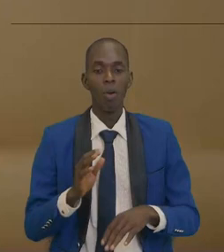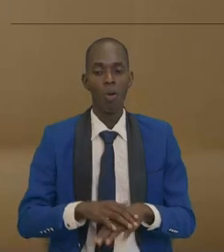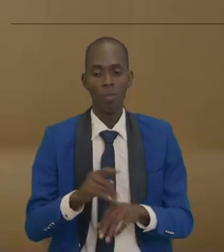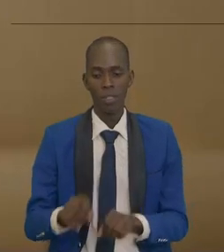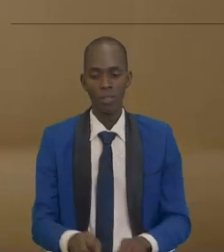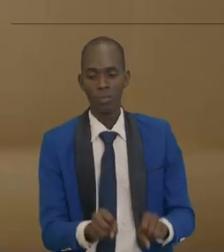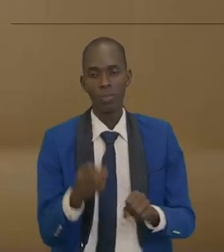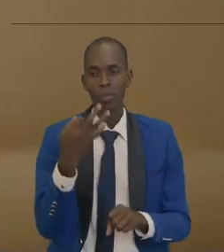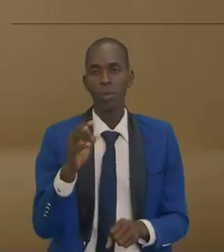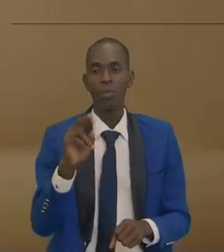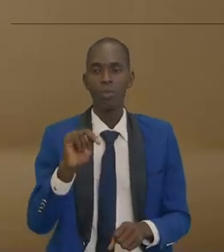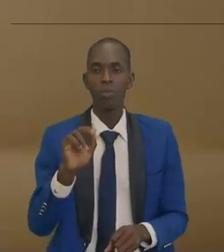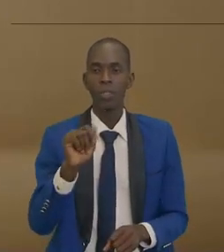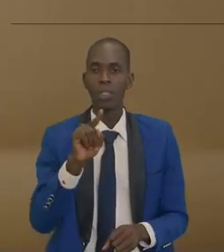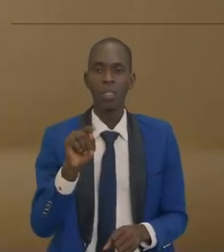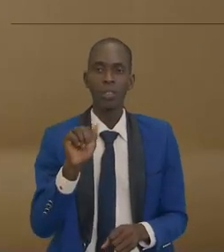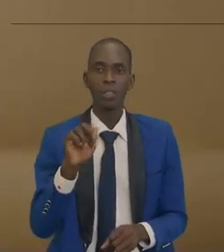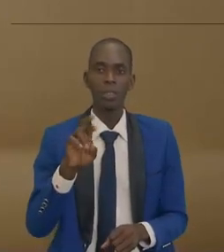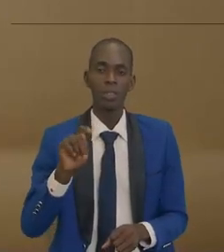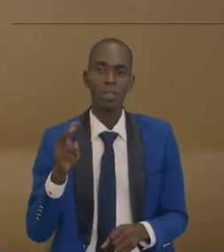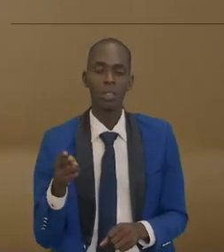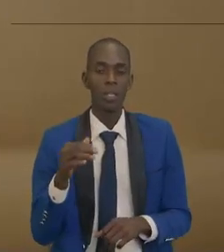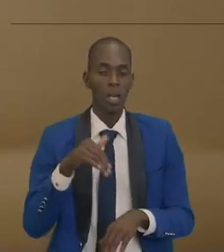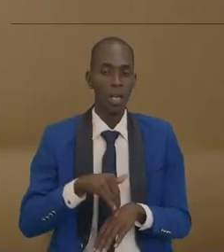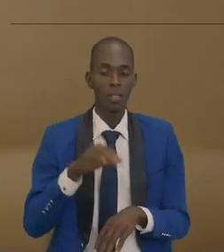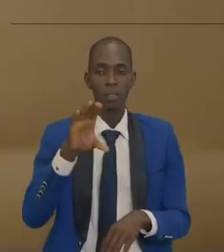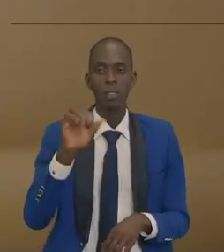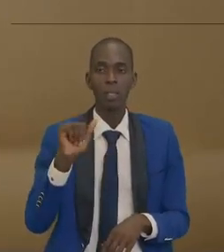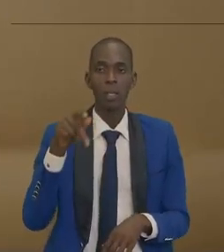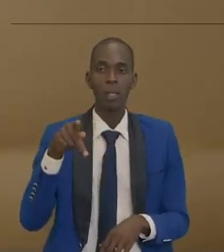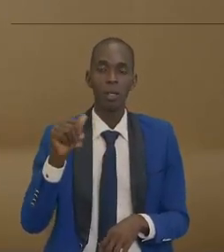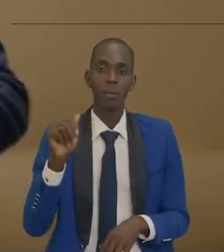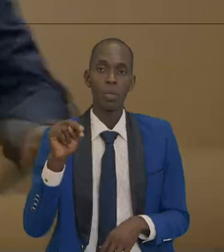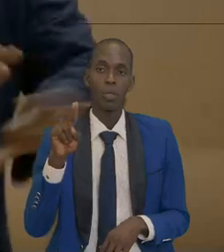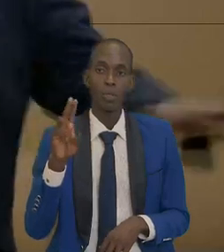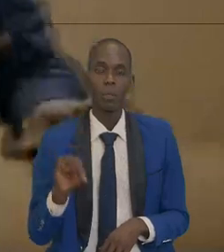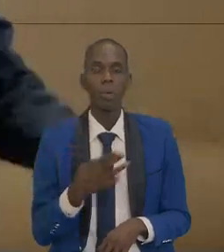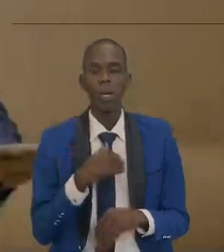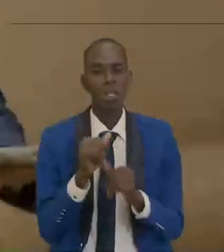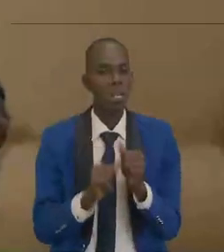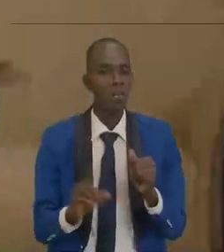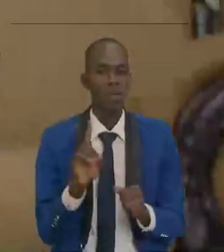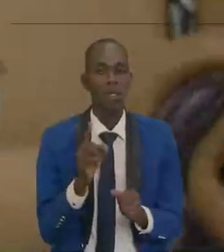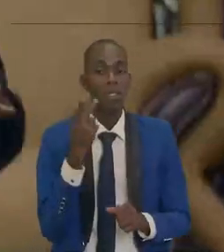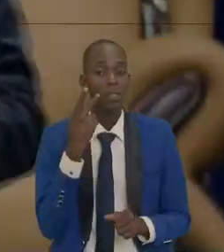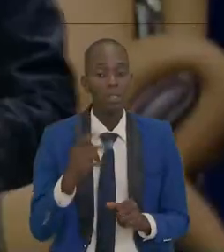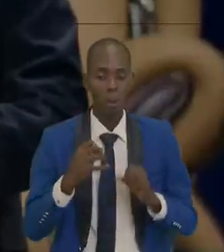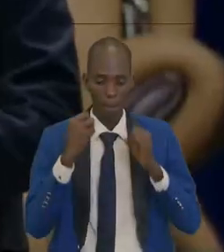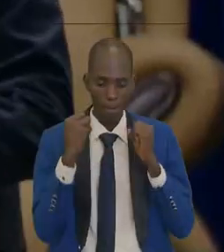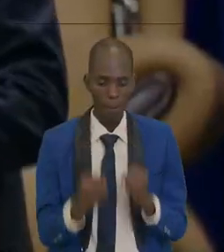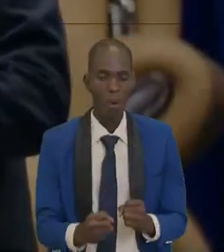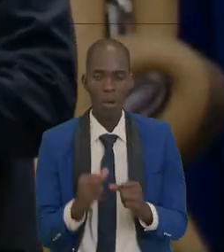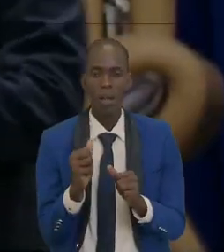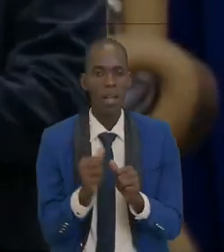dans les rues de Nazareth et de Capernaum et partout. Regardez la puissance